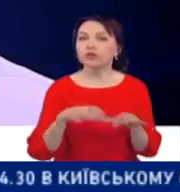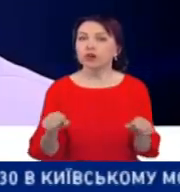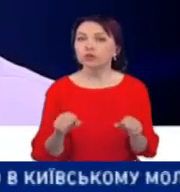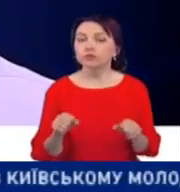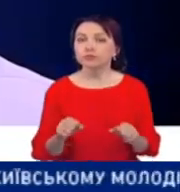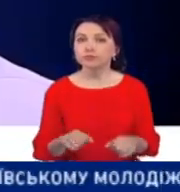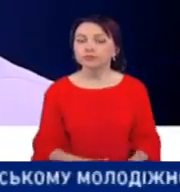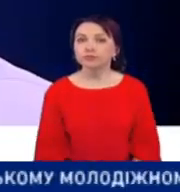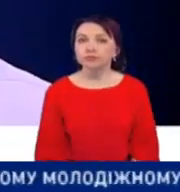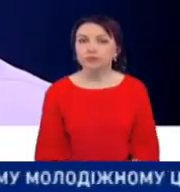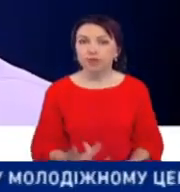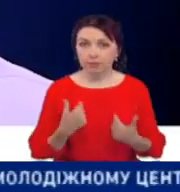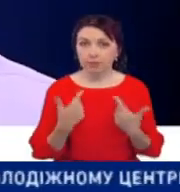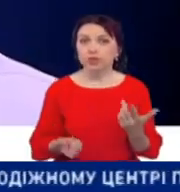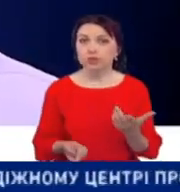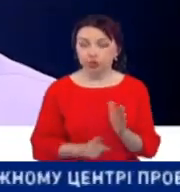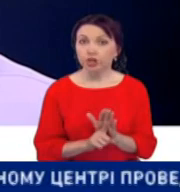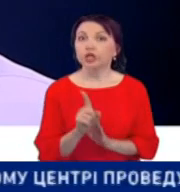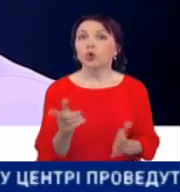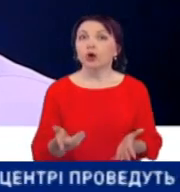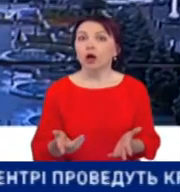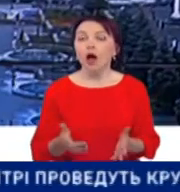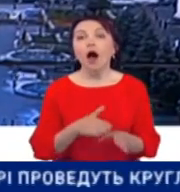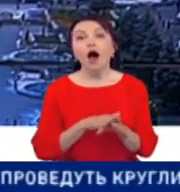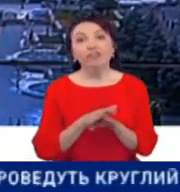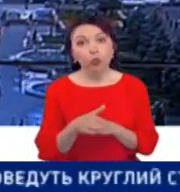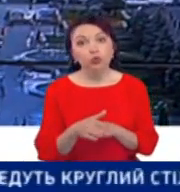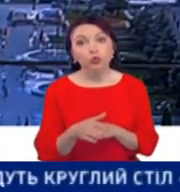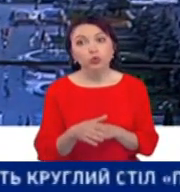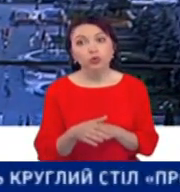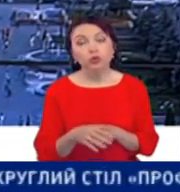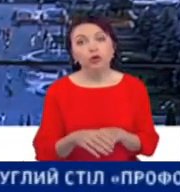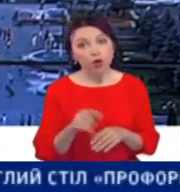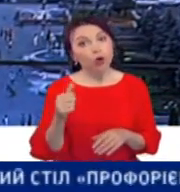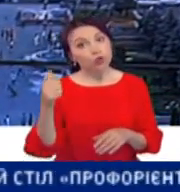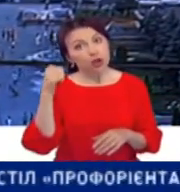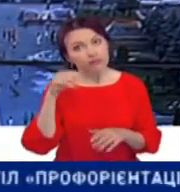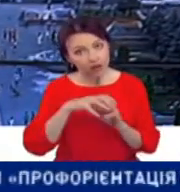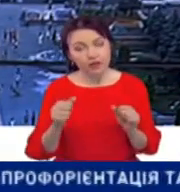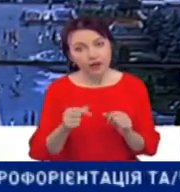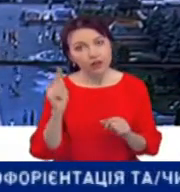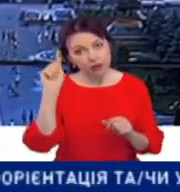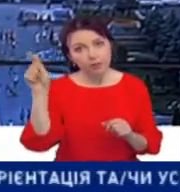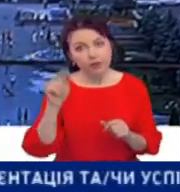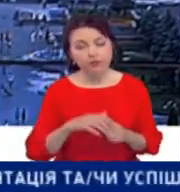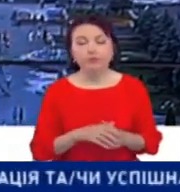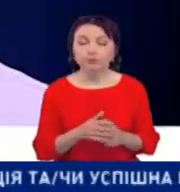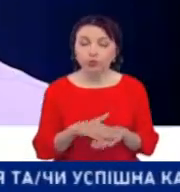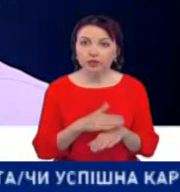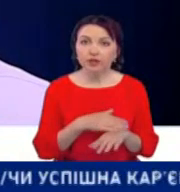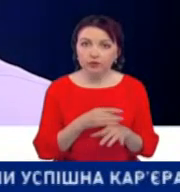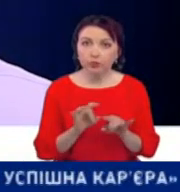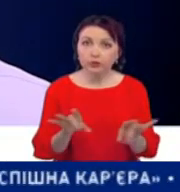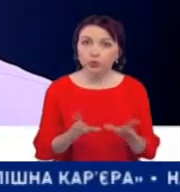владі. Ми є джерело. А виконує цю нашу владу? Ота влада, яка там. Прошу, будь ласка, коментуйте.